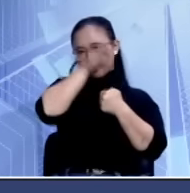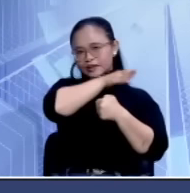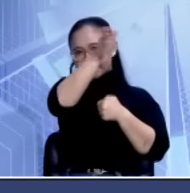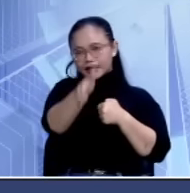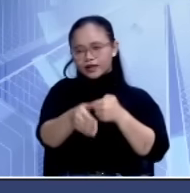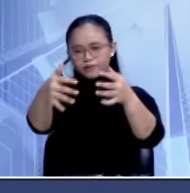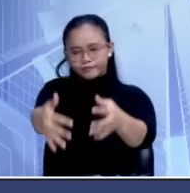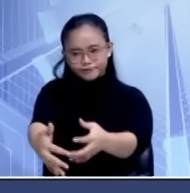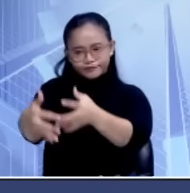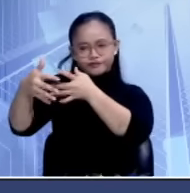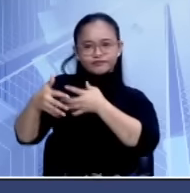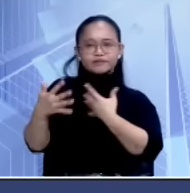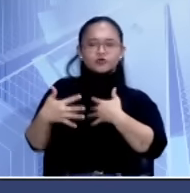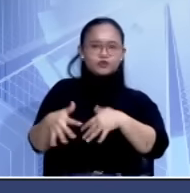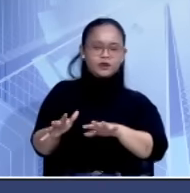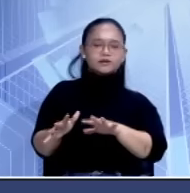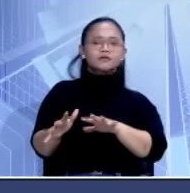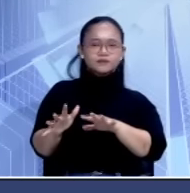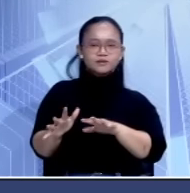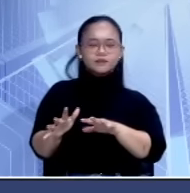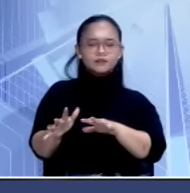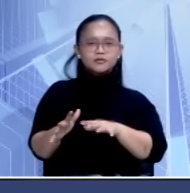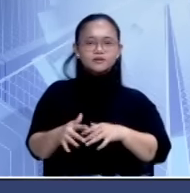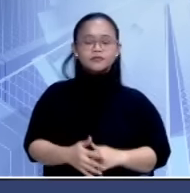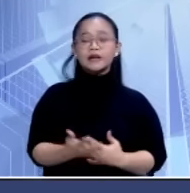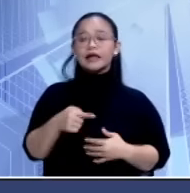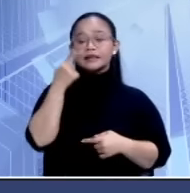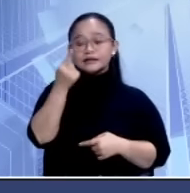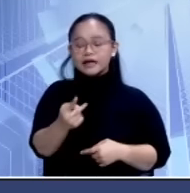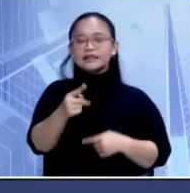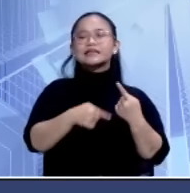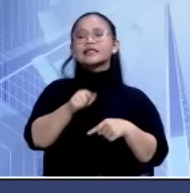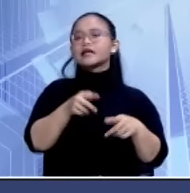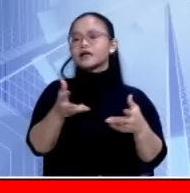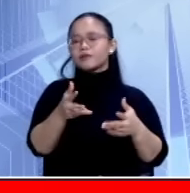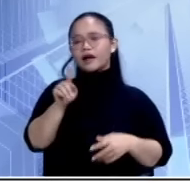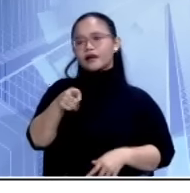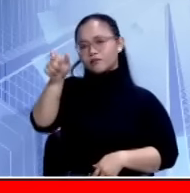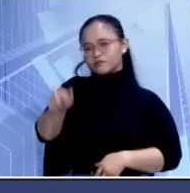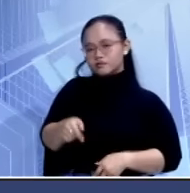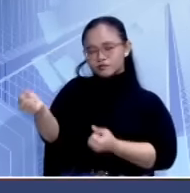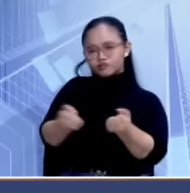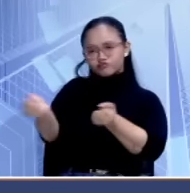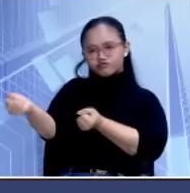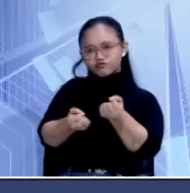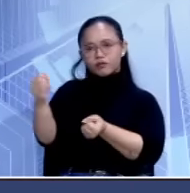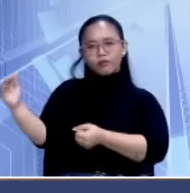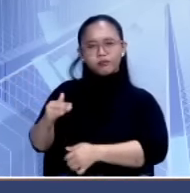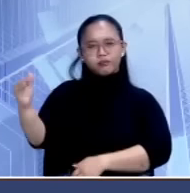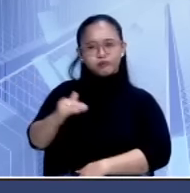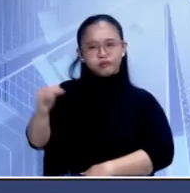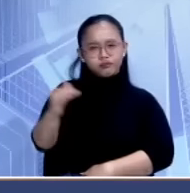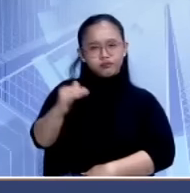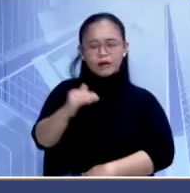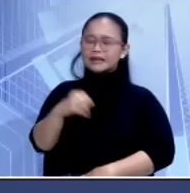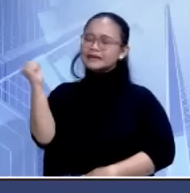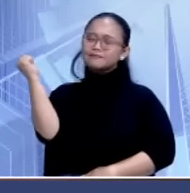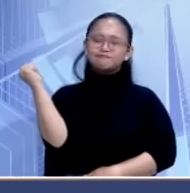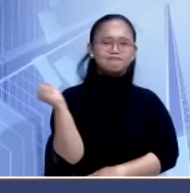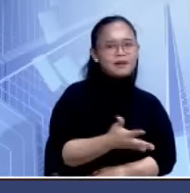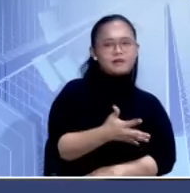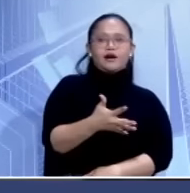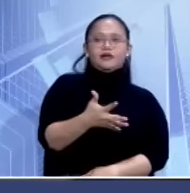membantu dan mengevakuasi korban. Kecelakaan berawal saat mobil dari arah Jalan Raya Sudirman menuju Tamrin melaju dengan